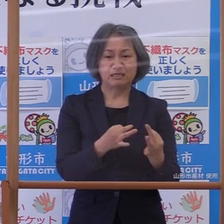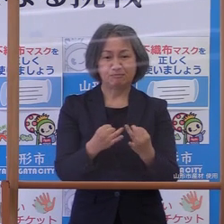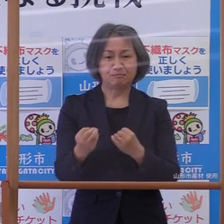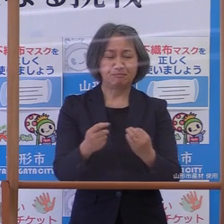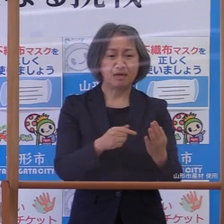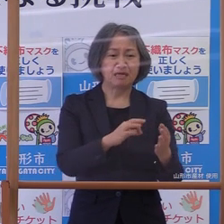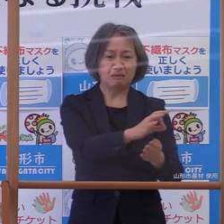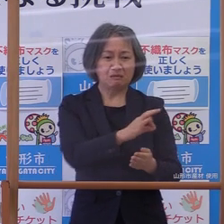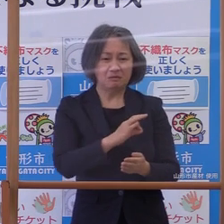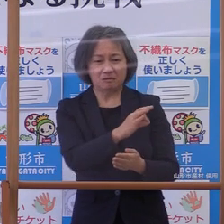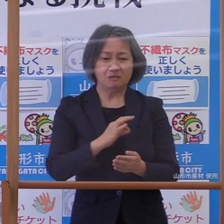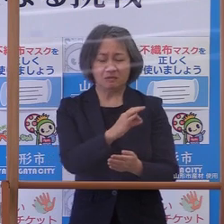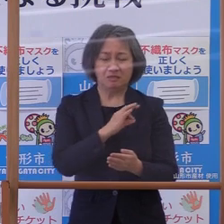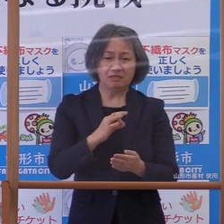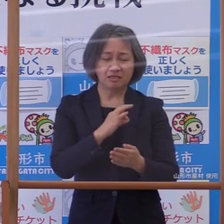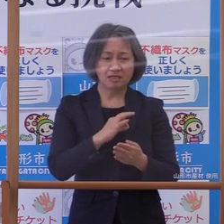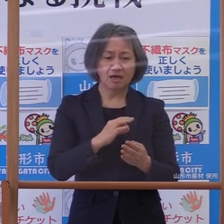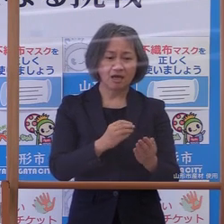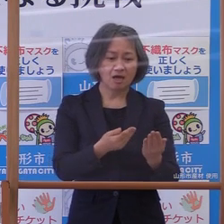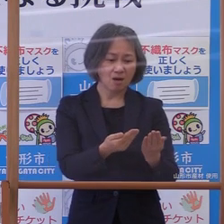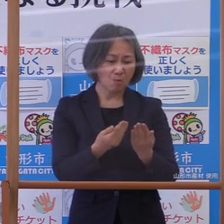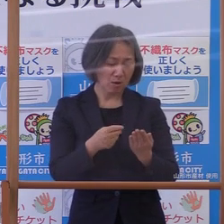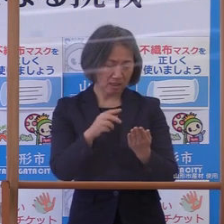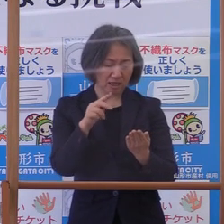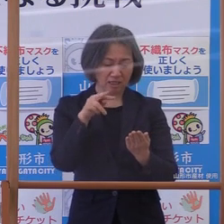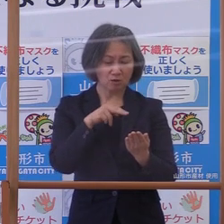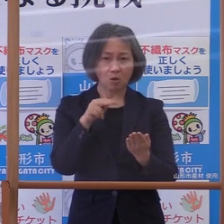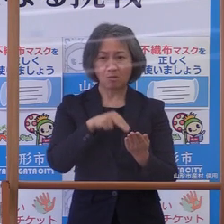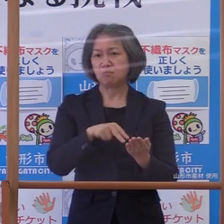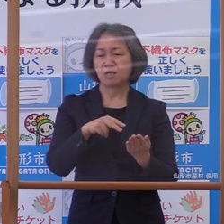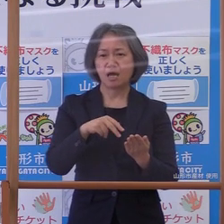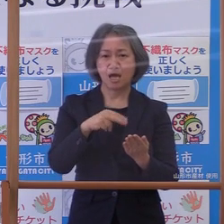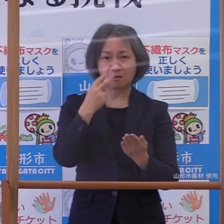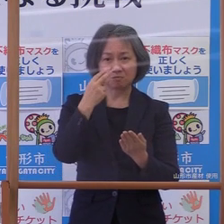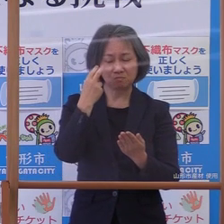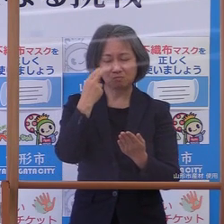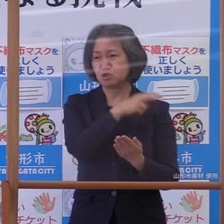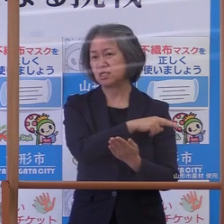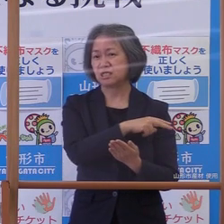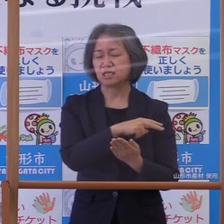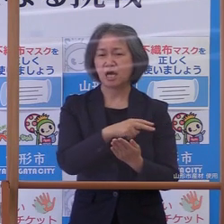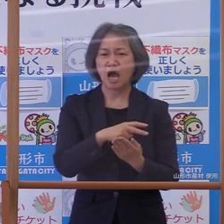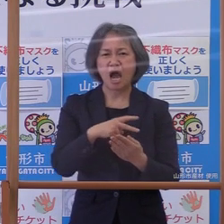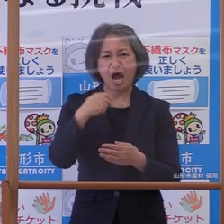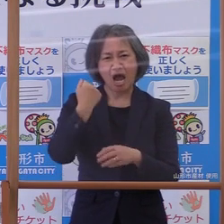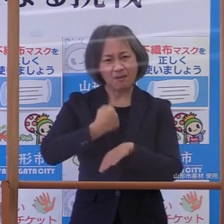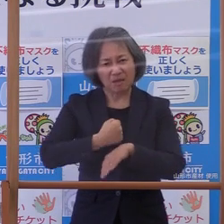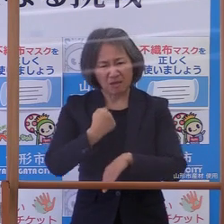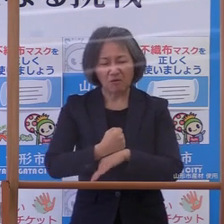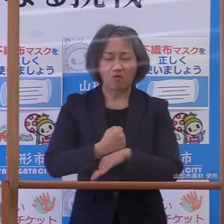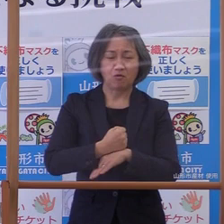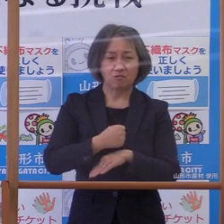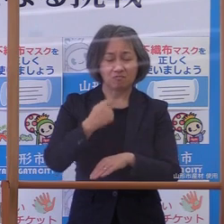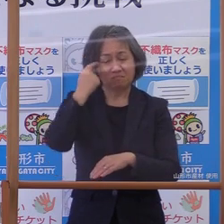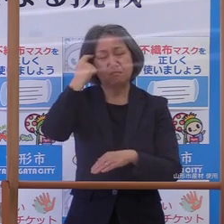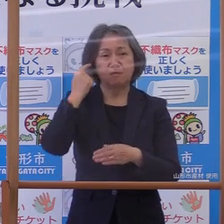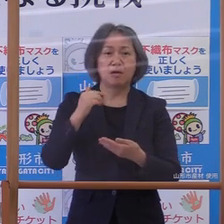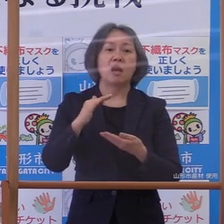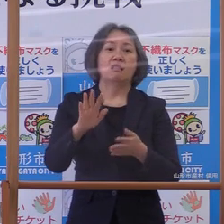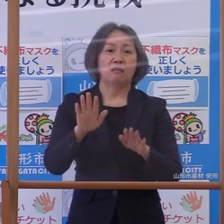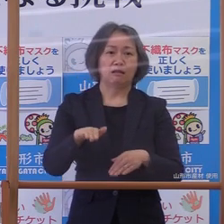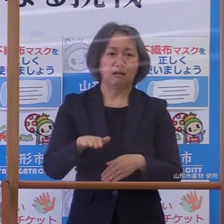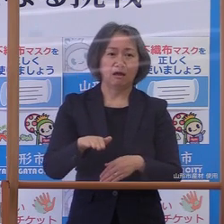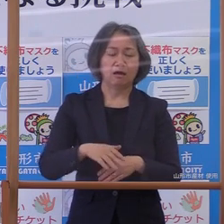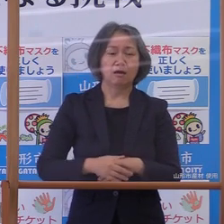と逆に見なくなっているとか、これはちょっと煩わしいというような方にはですね、ちゃんとそれを選ん